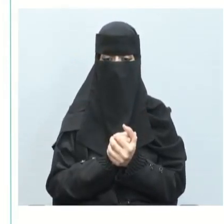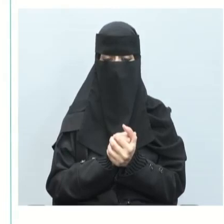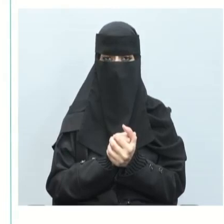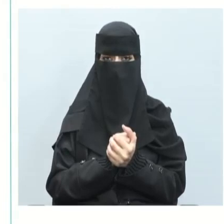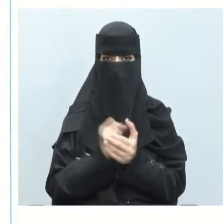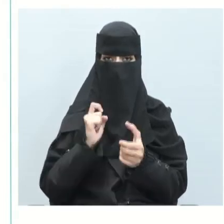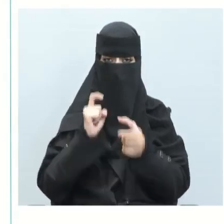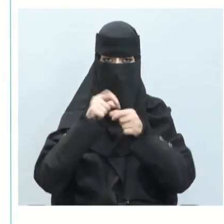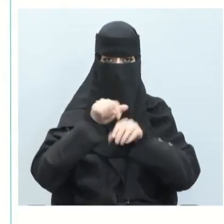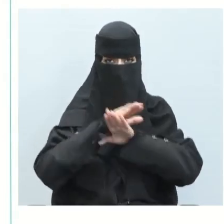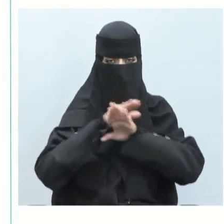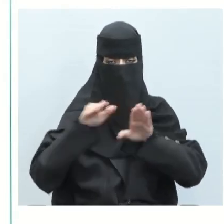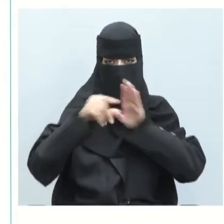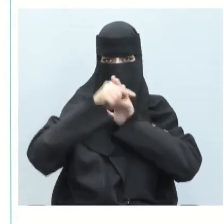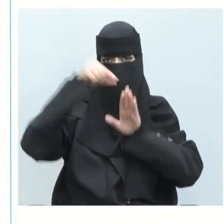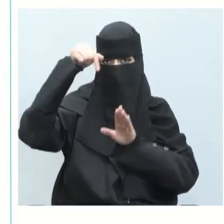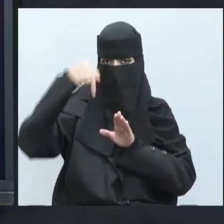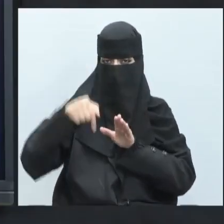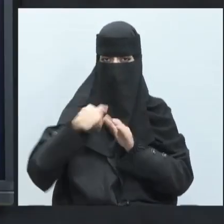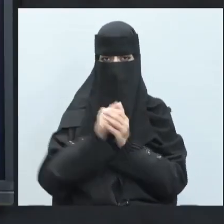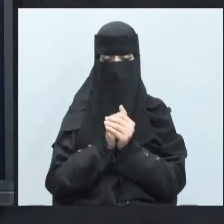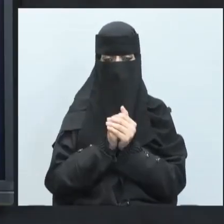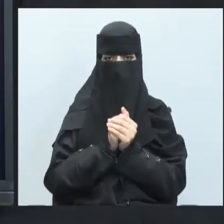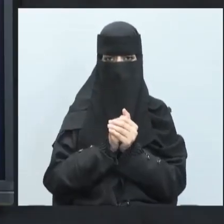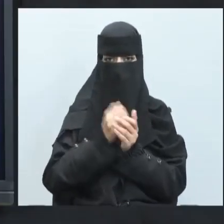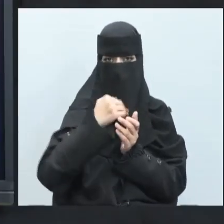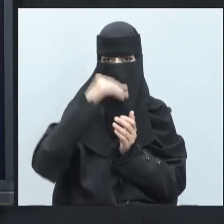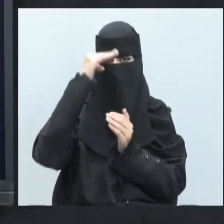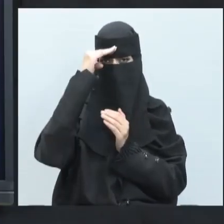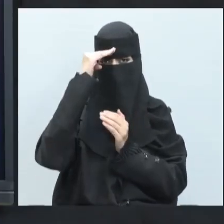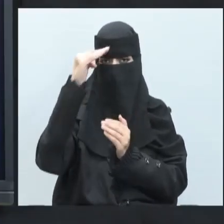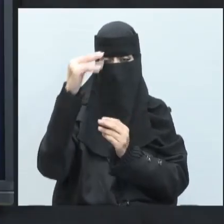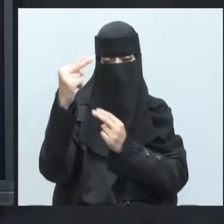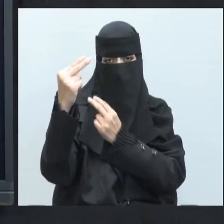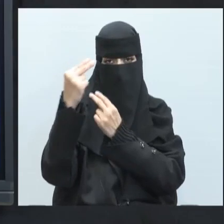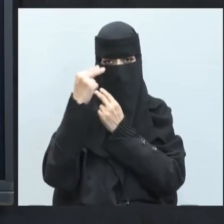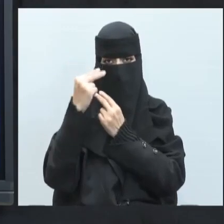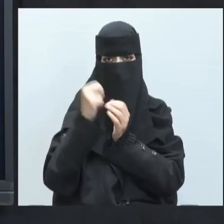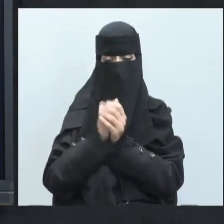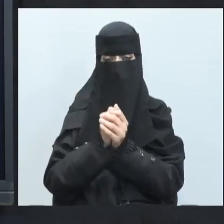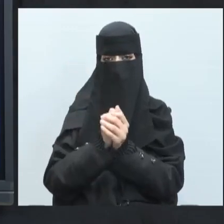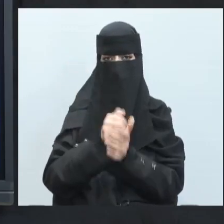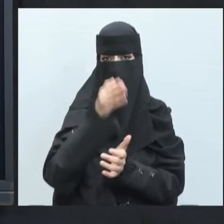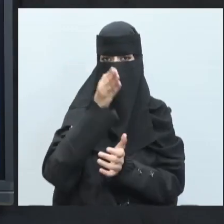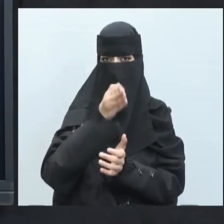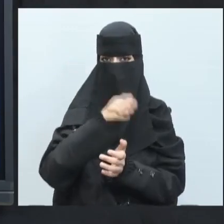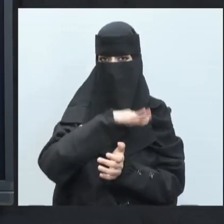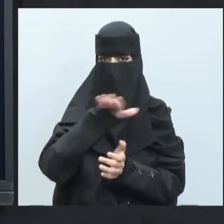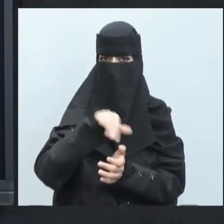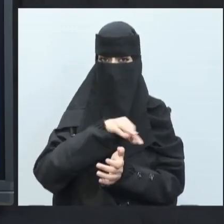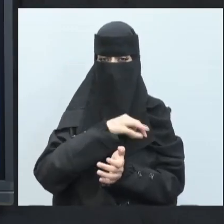الارباح الى هنا اعزائي الطلاب نكون انتهينا من درسنا لهذا اليوم شكرا لكم لحسن